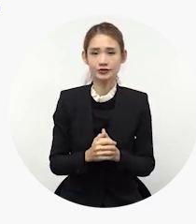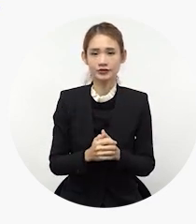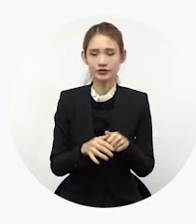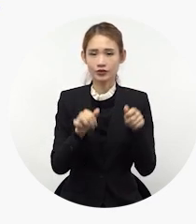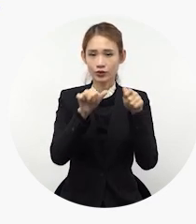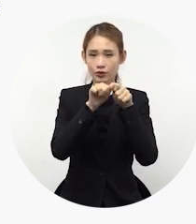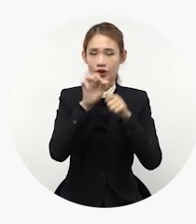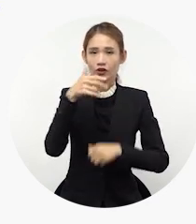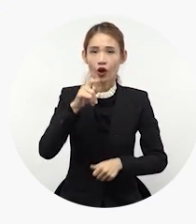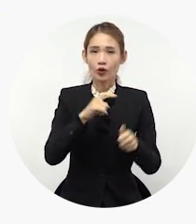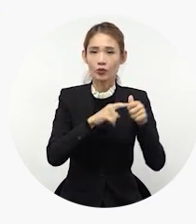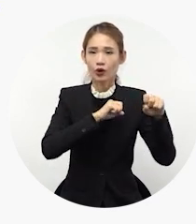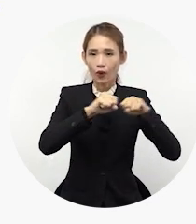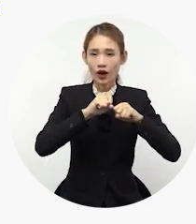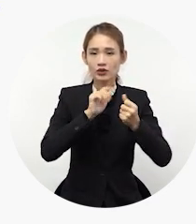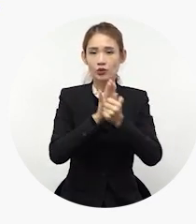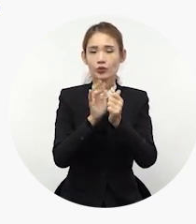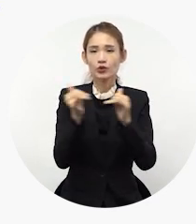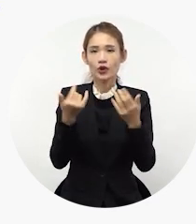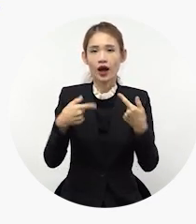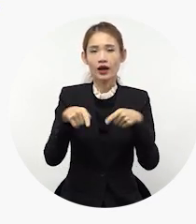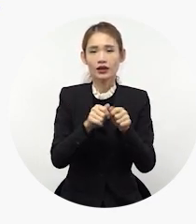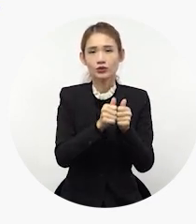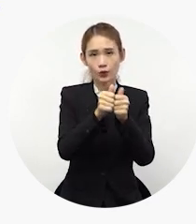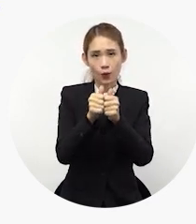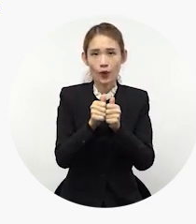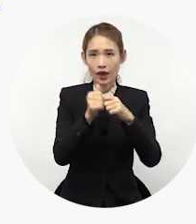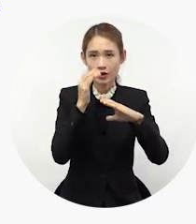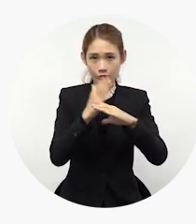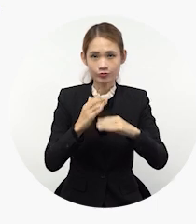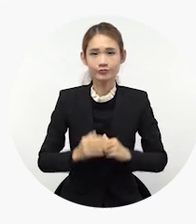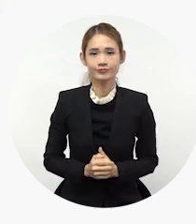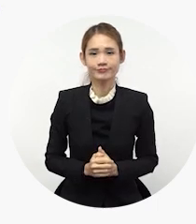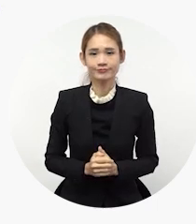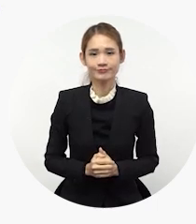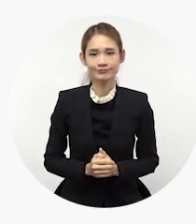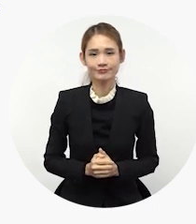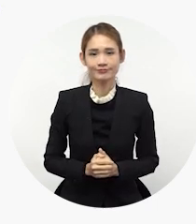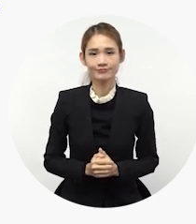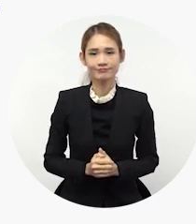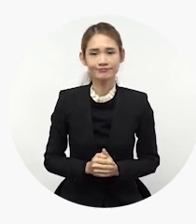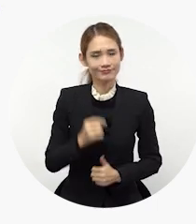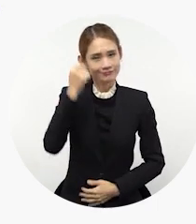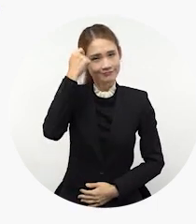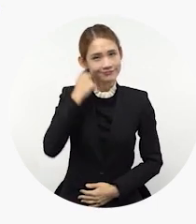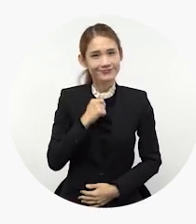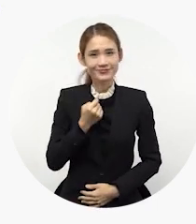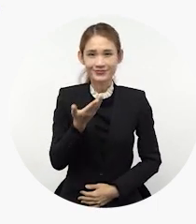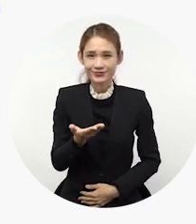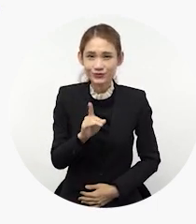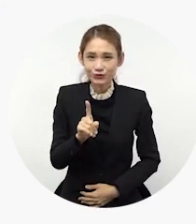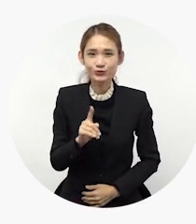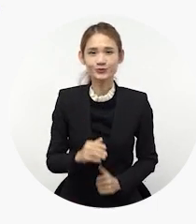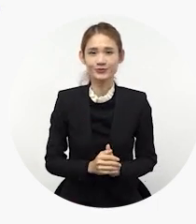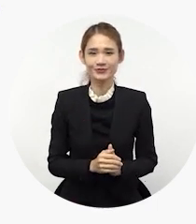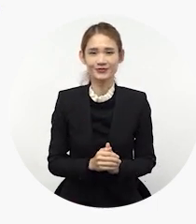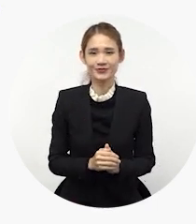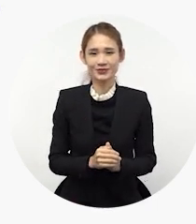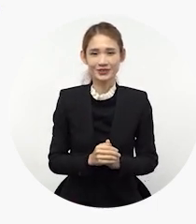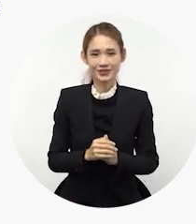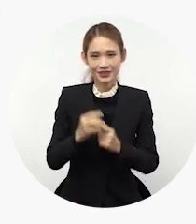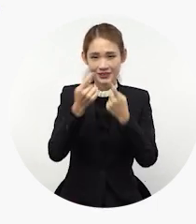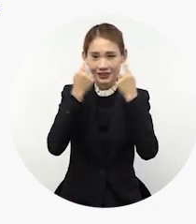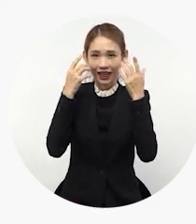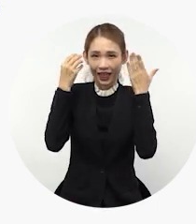맹인이다. 5번. 경민이는 활동보조사와 동행 중이다. 느낌 오나요, 현학 씨? 이거는